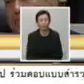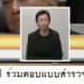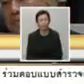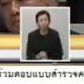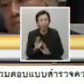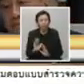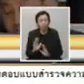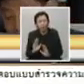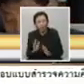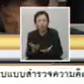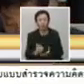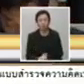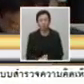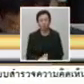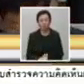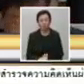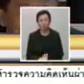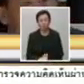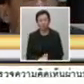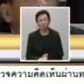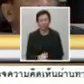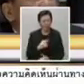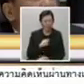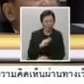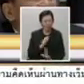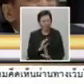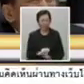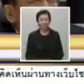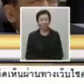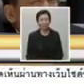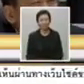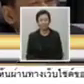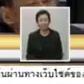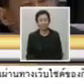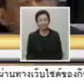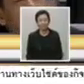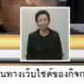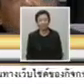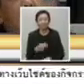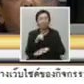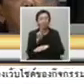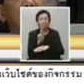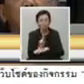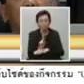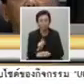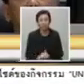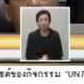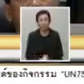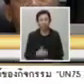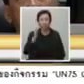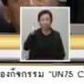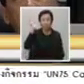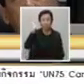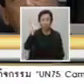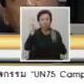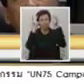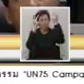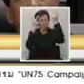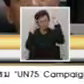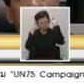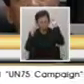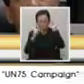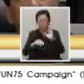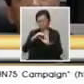เดี๋ยวท่านจะงอนอีกท่านประธานครับทำไมประเด็นที่จะอภิปรายท่านนายกมันม